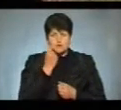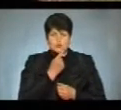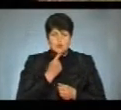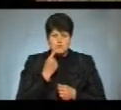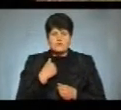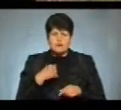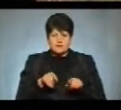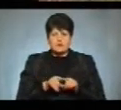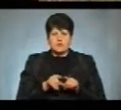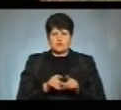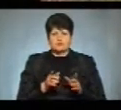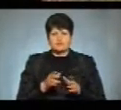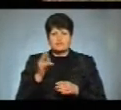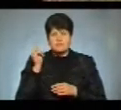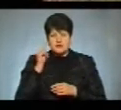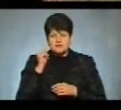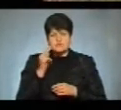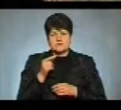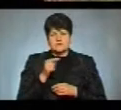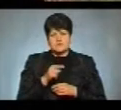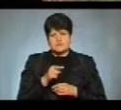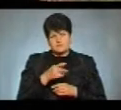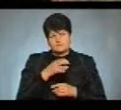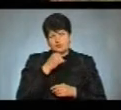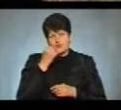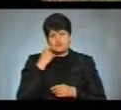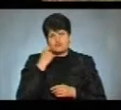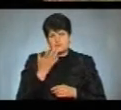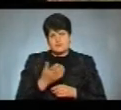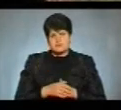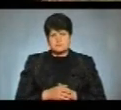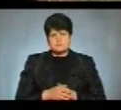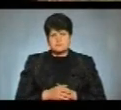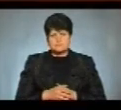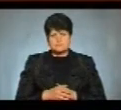Я теж, до речі, вивчив її вже в зрілому віці.